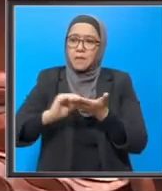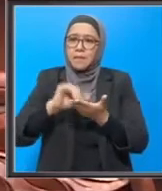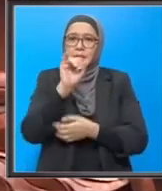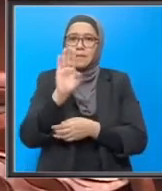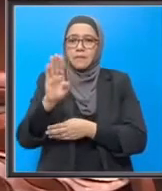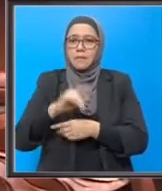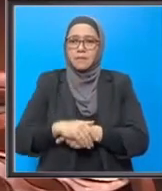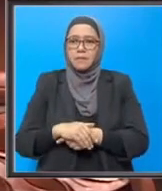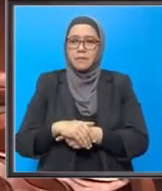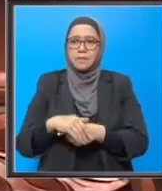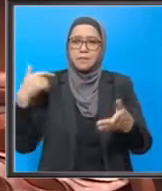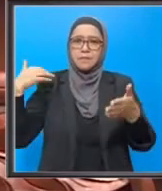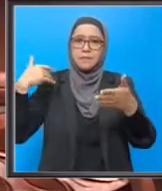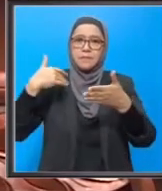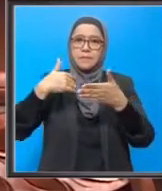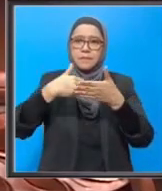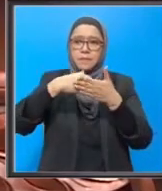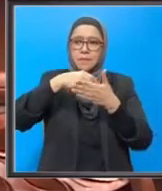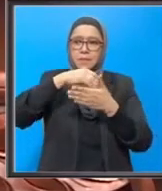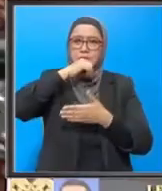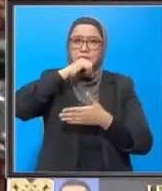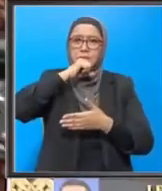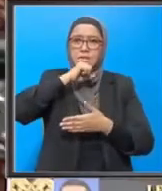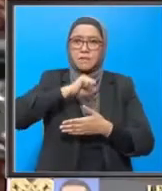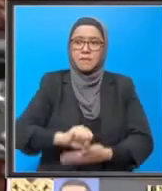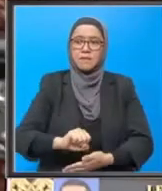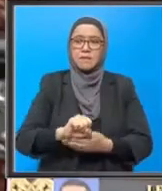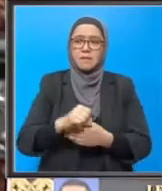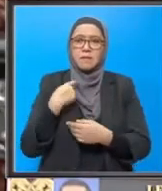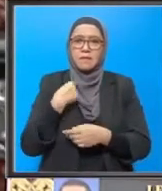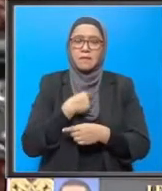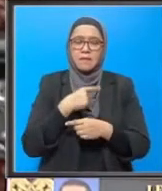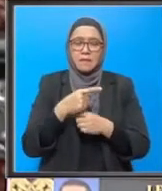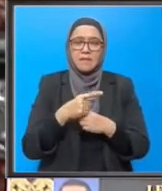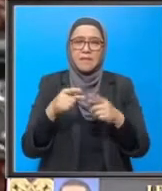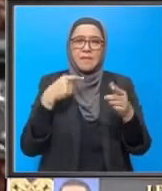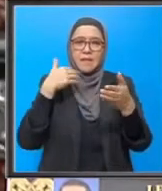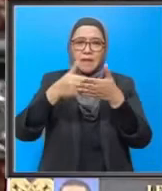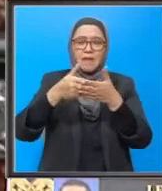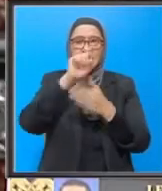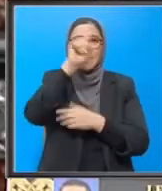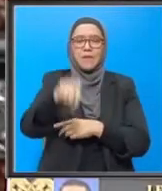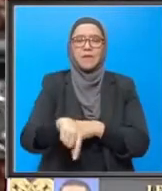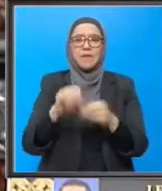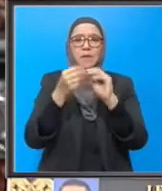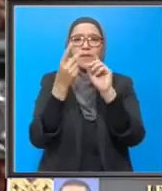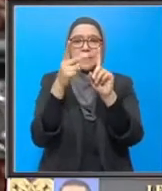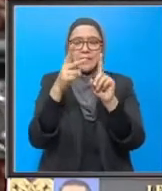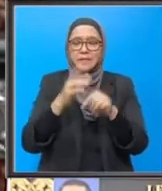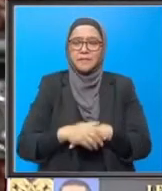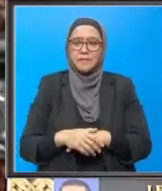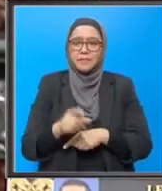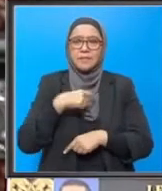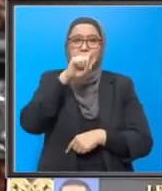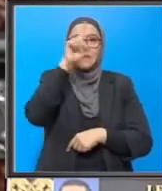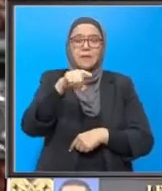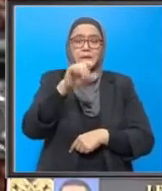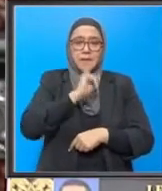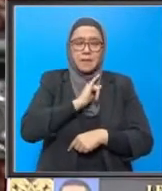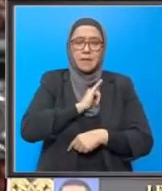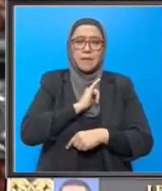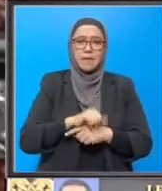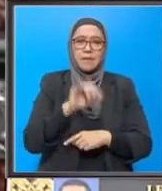nampaknya usia kita masih panjang sehingga kita capai kesal no12 tadi ya soalnya saya yang berumat tentang panjang